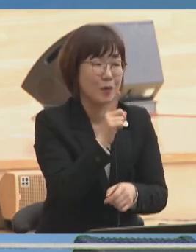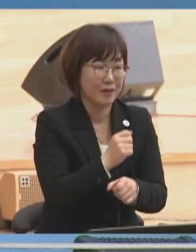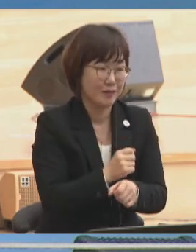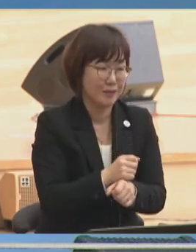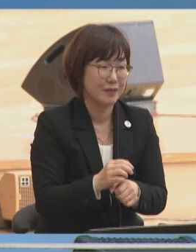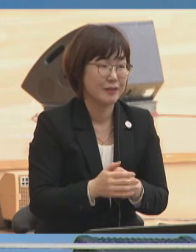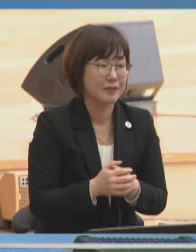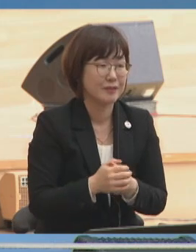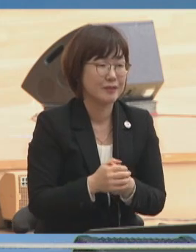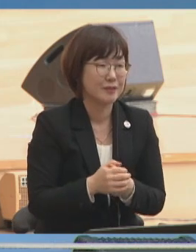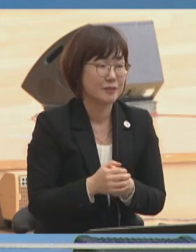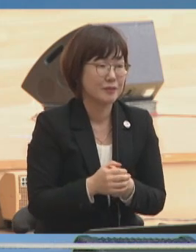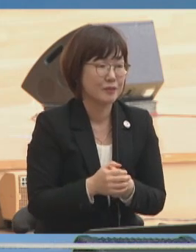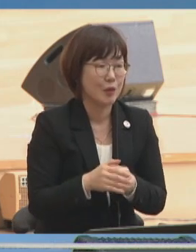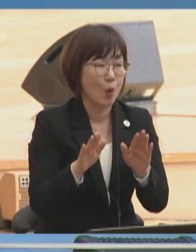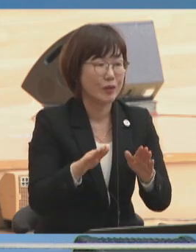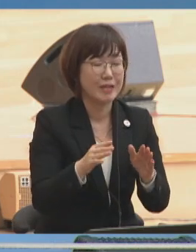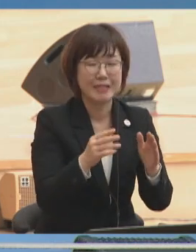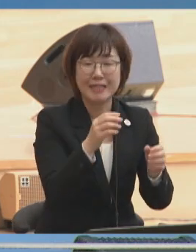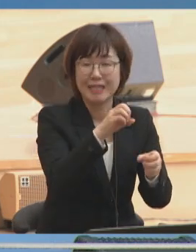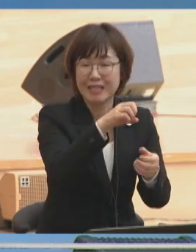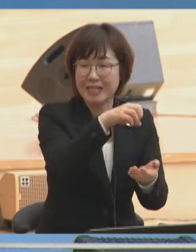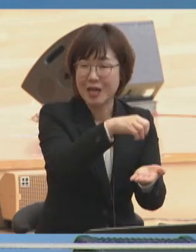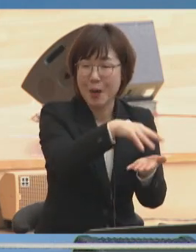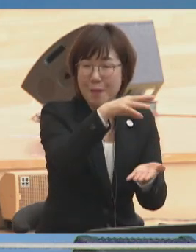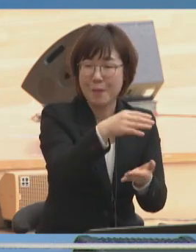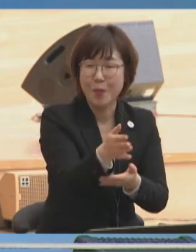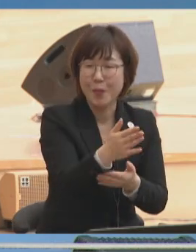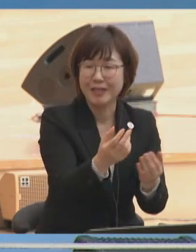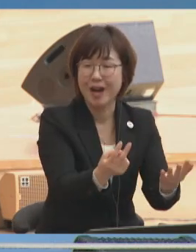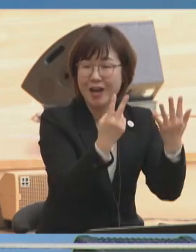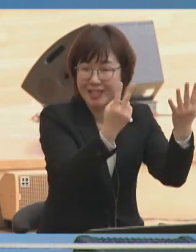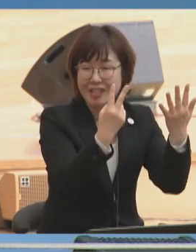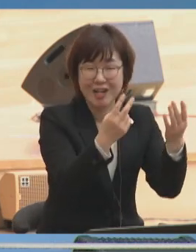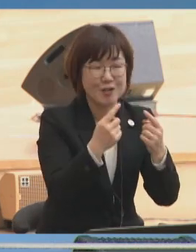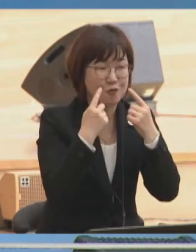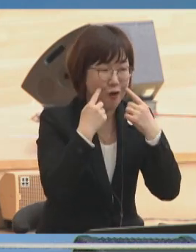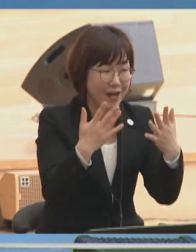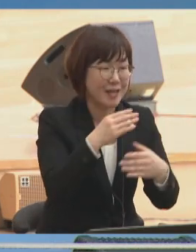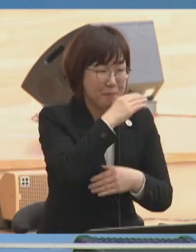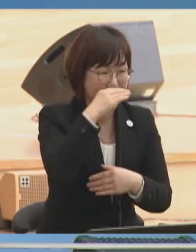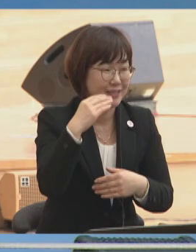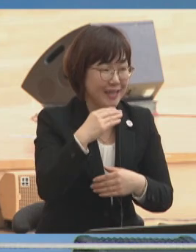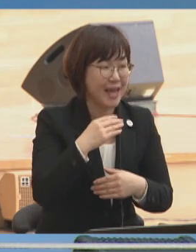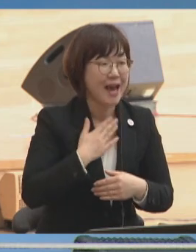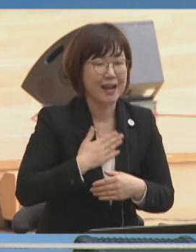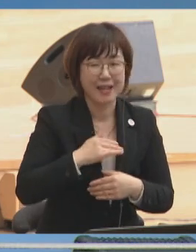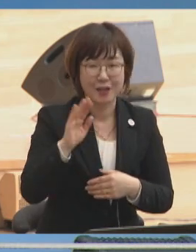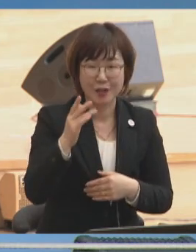여러분 오늘 오병여 똑띠 알기라고 제가 말씀을 나누고 있는데,